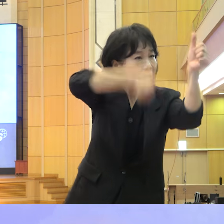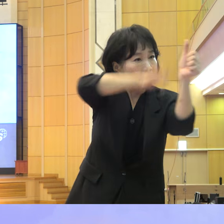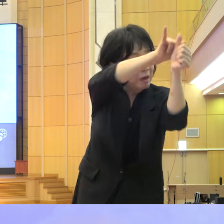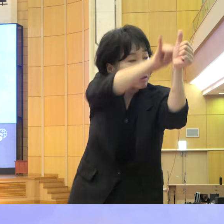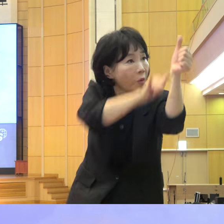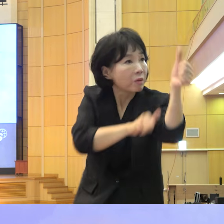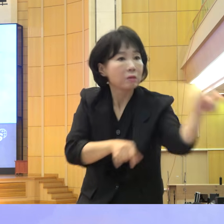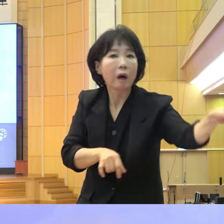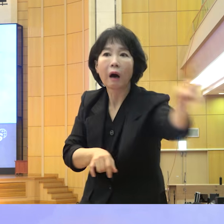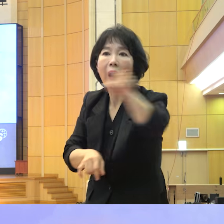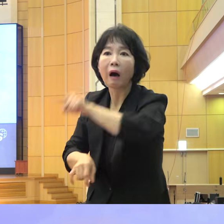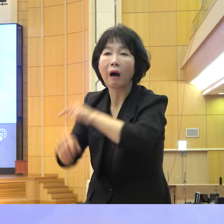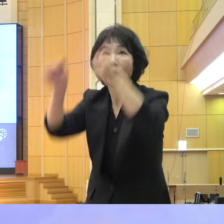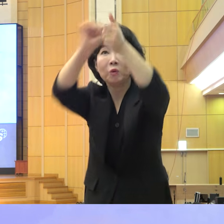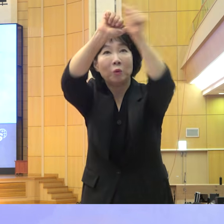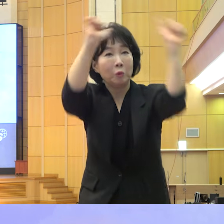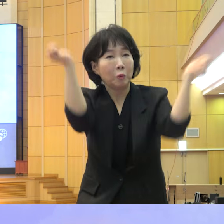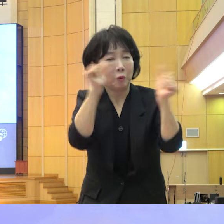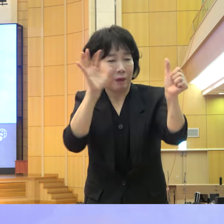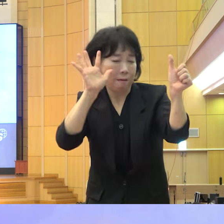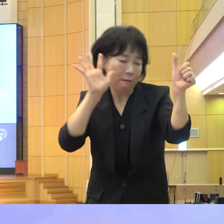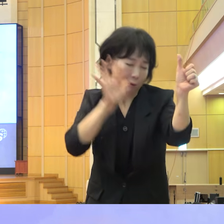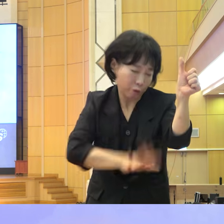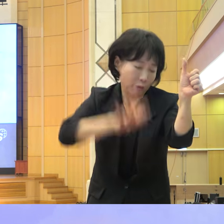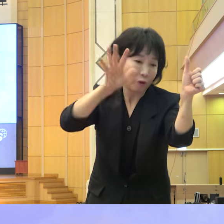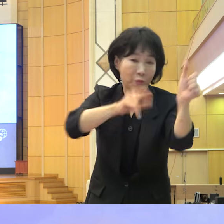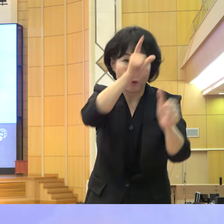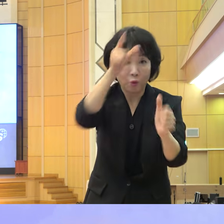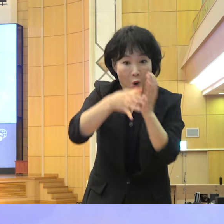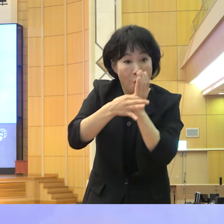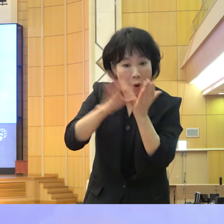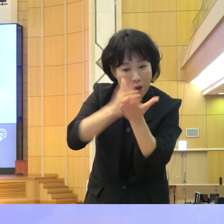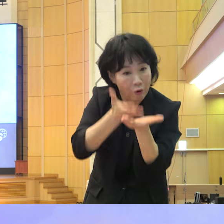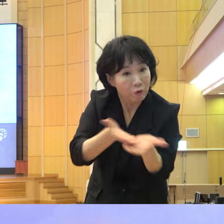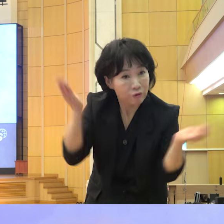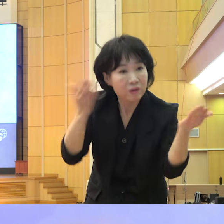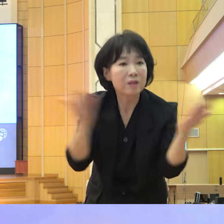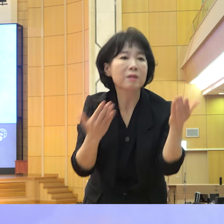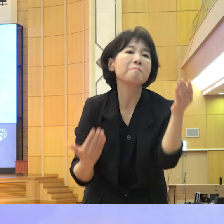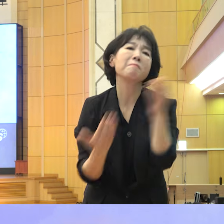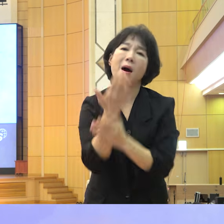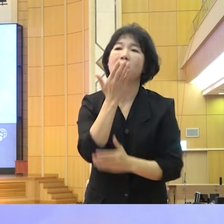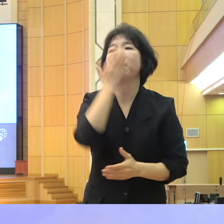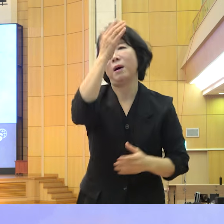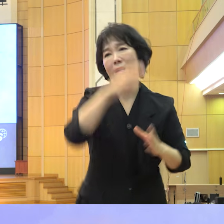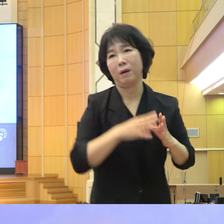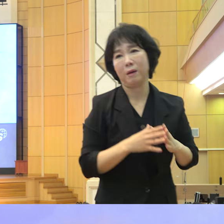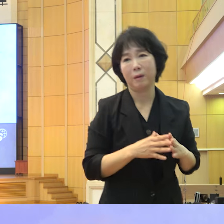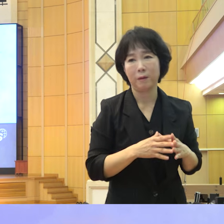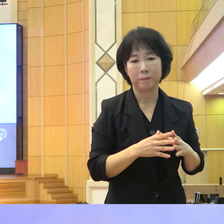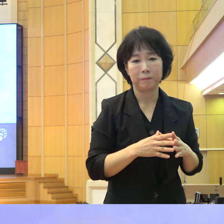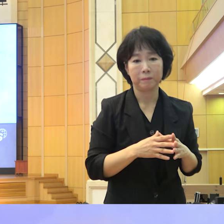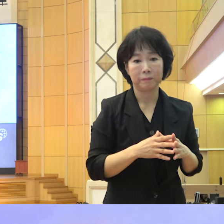적그리스도를 섬기고 우상 숭배하고 육륜교 표받고, 이런 사건이 벌어지거든요. 이러다가 이제 주님이